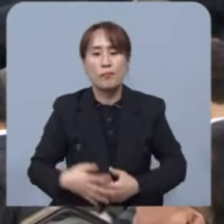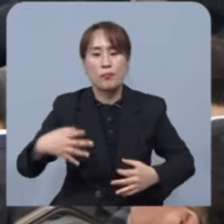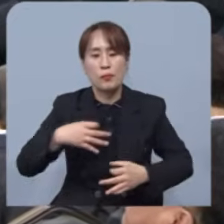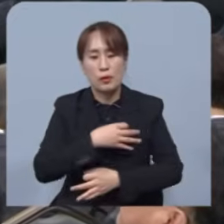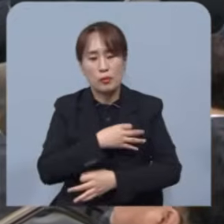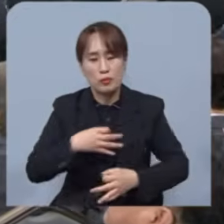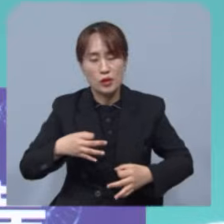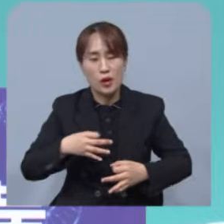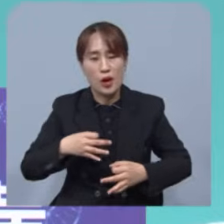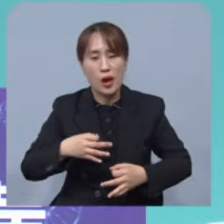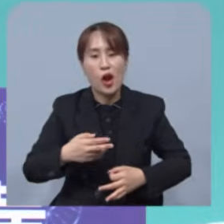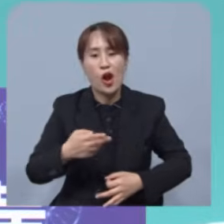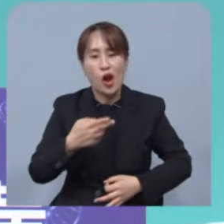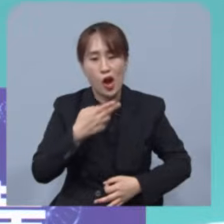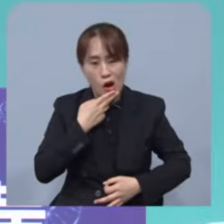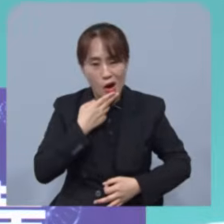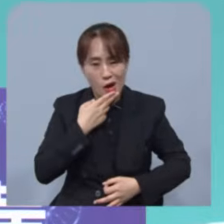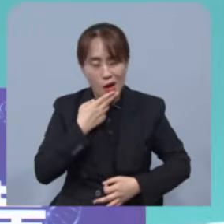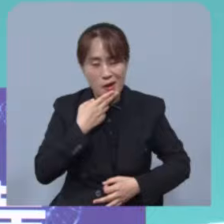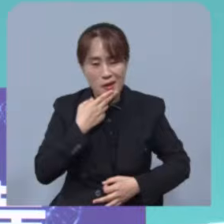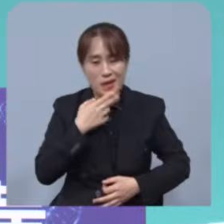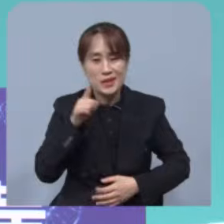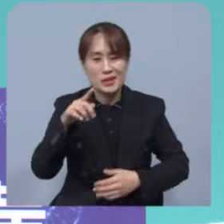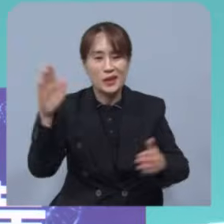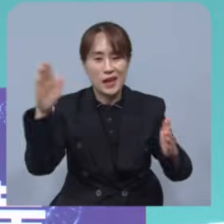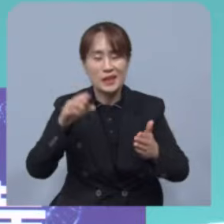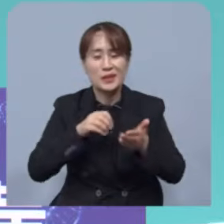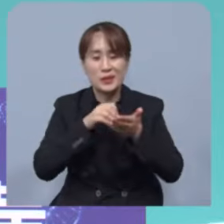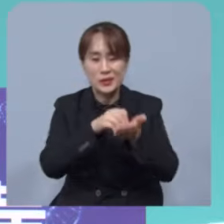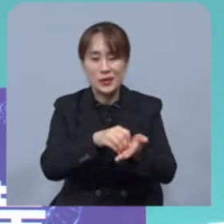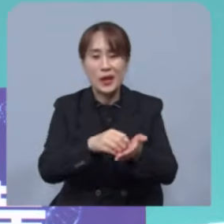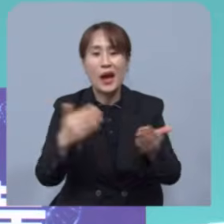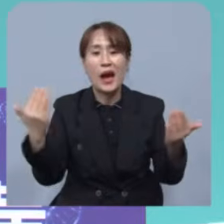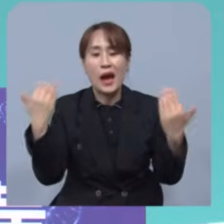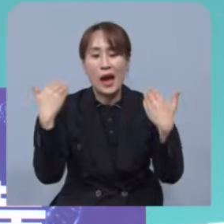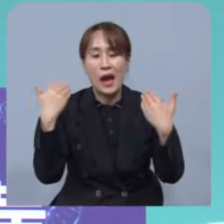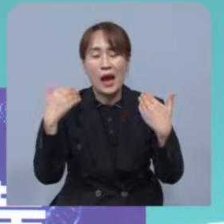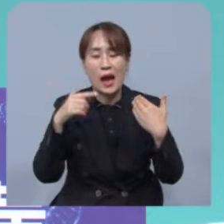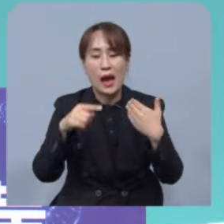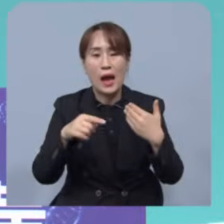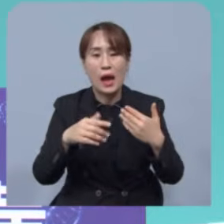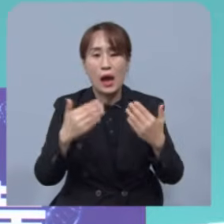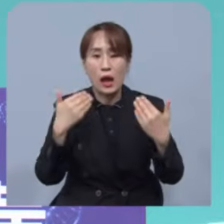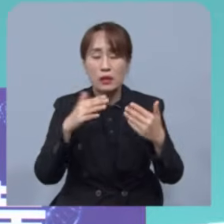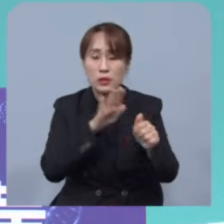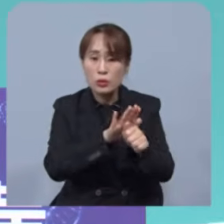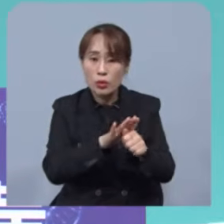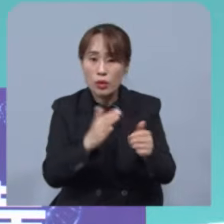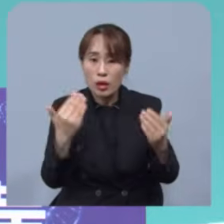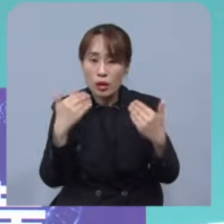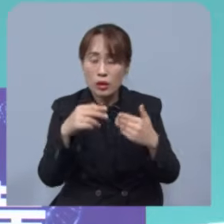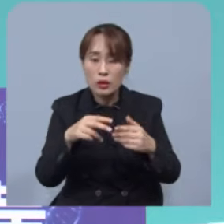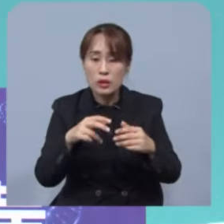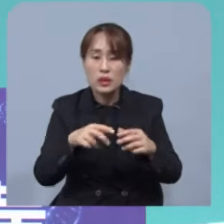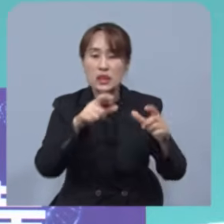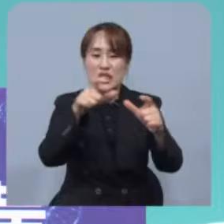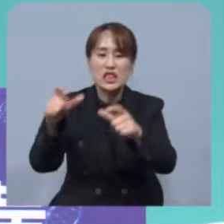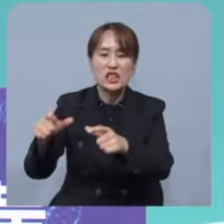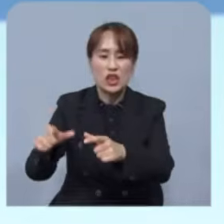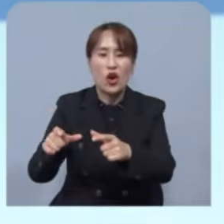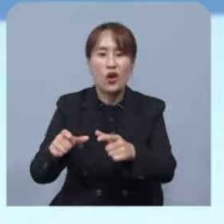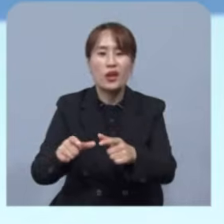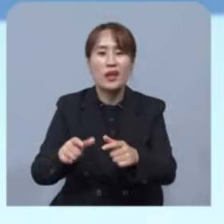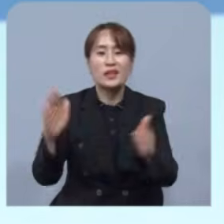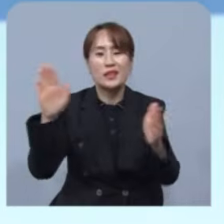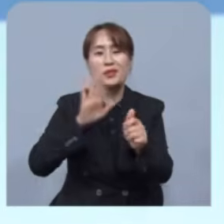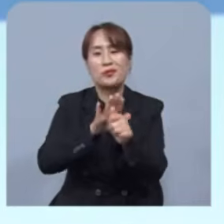부정부패에 해당되지 않는 범위 내에서 저 학생이 소속한 학교 단위로 하나요? 원래 제가 성남에서 원래 지역 단위로